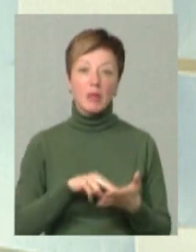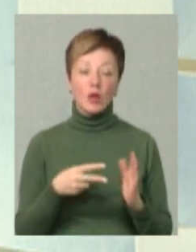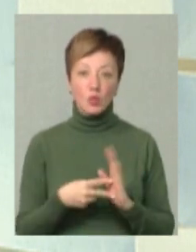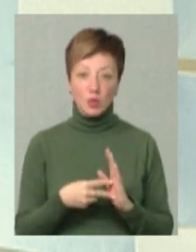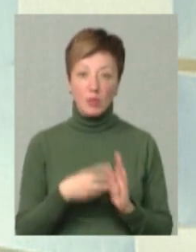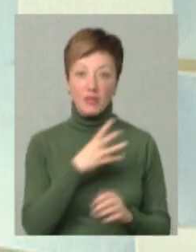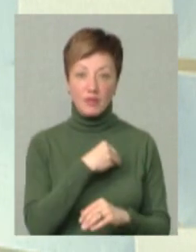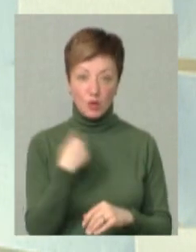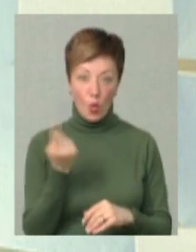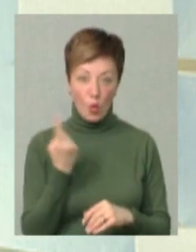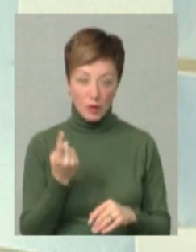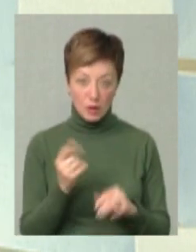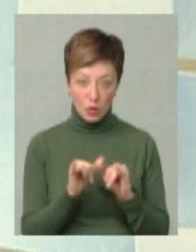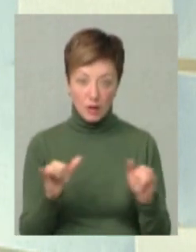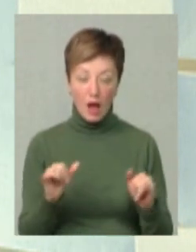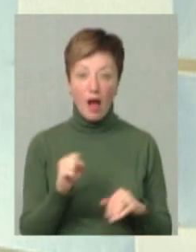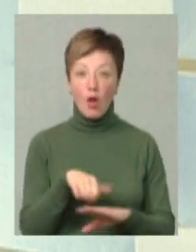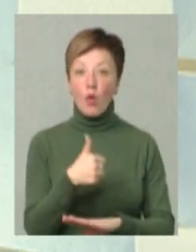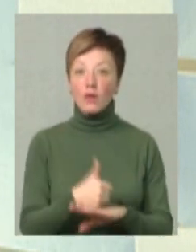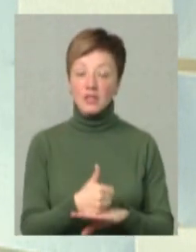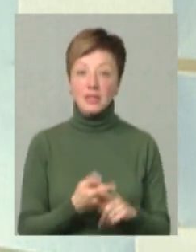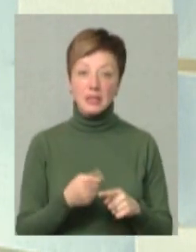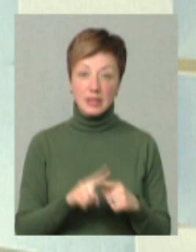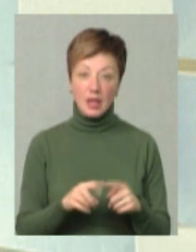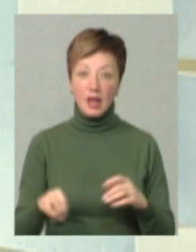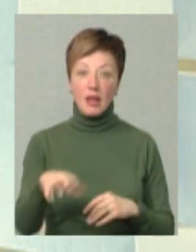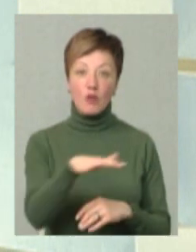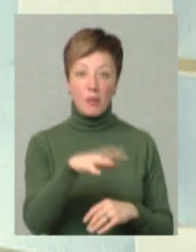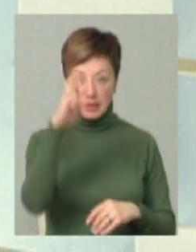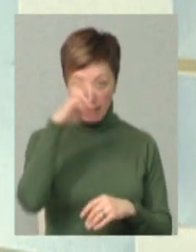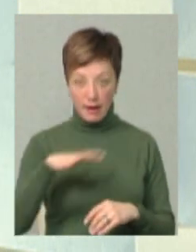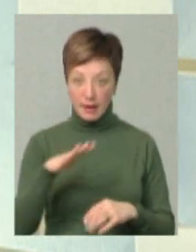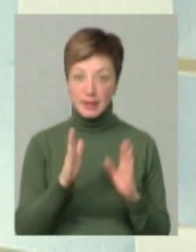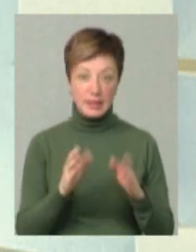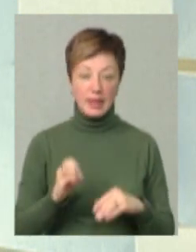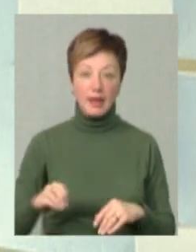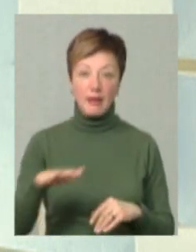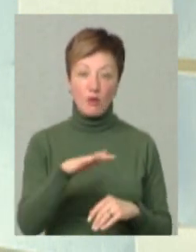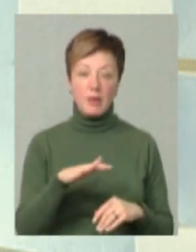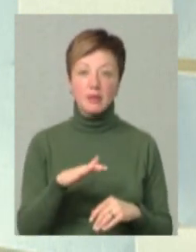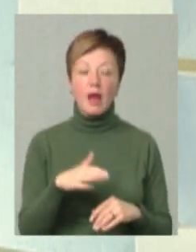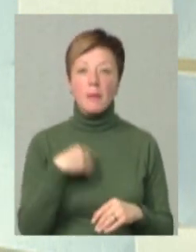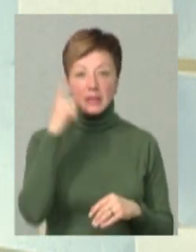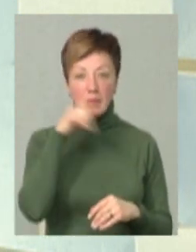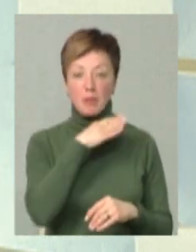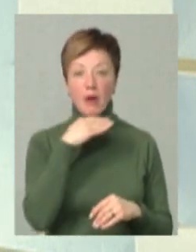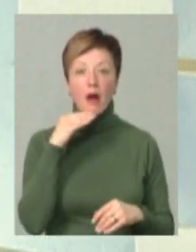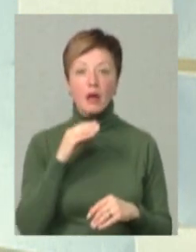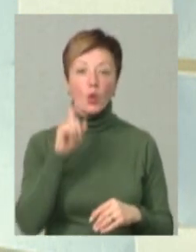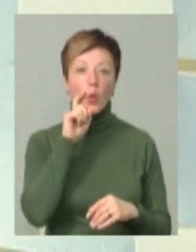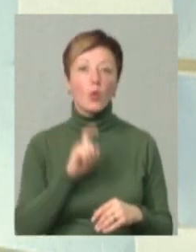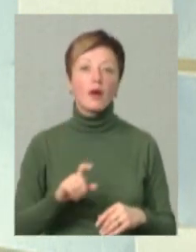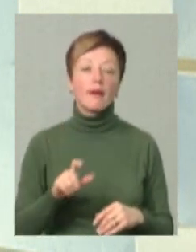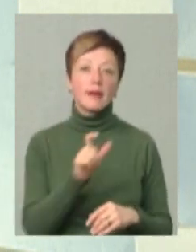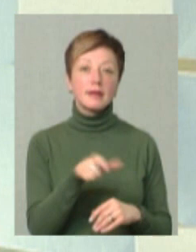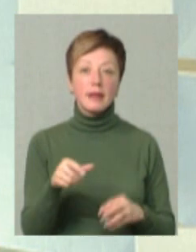в Львівській області розвиватися, але найголовніше – це європейські країни. І не тільки європейські. Як ми знаємо, багато українців,